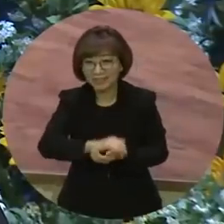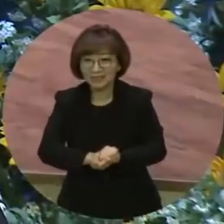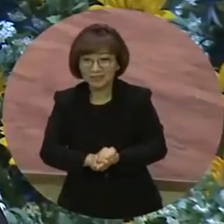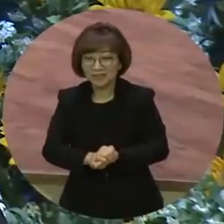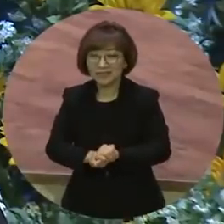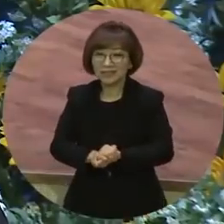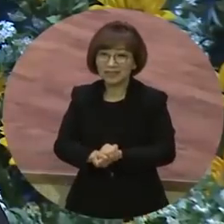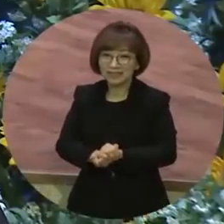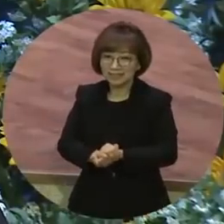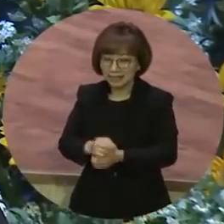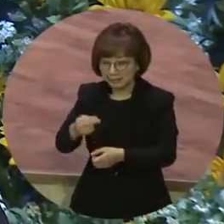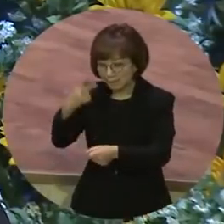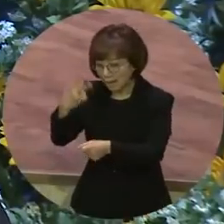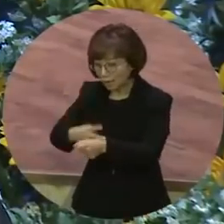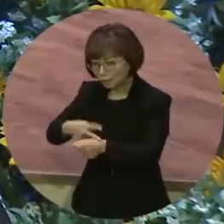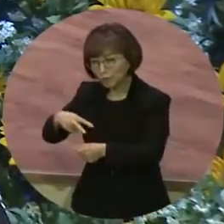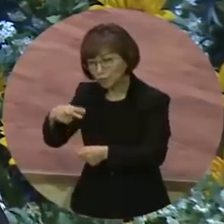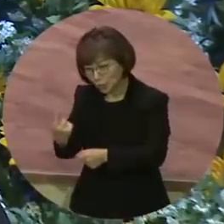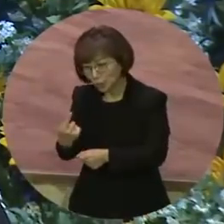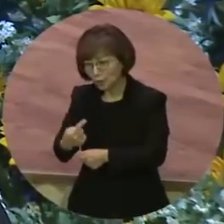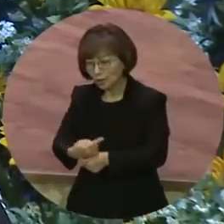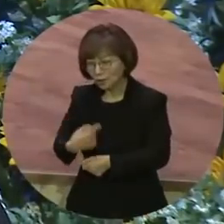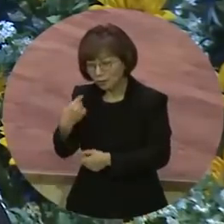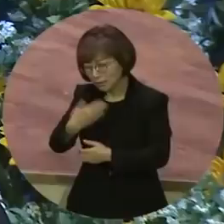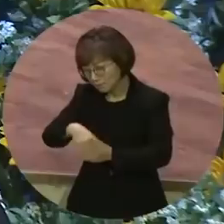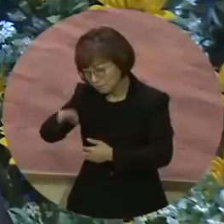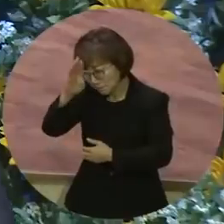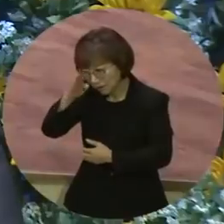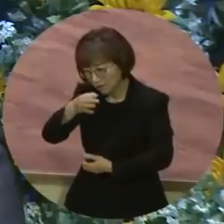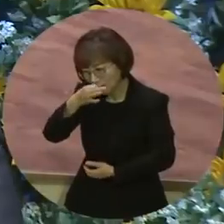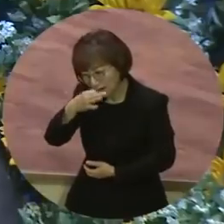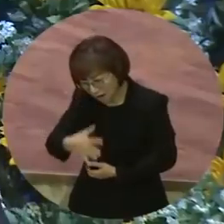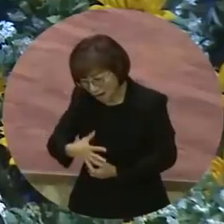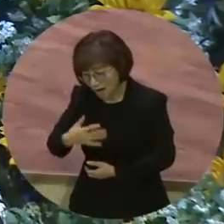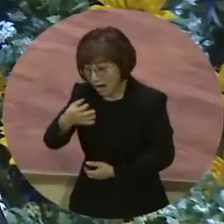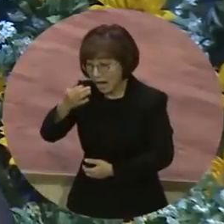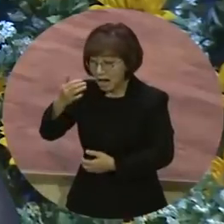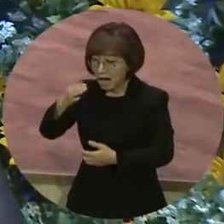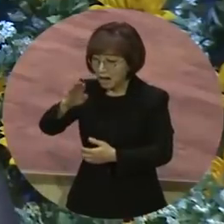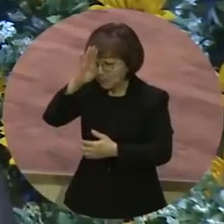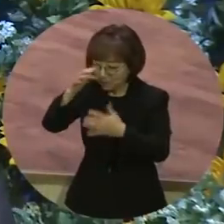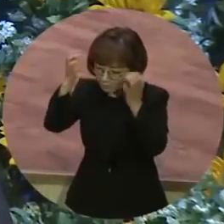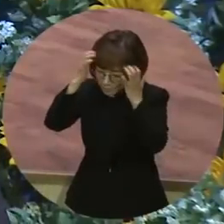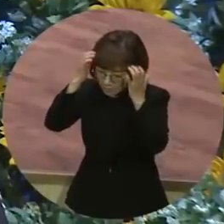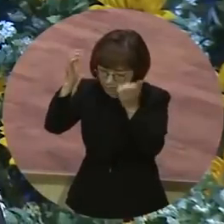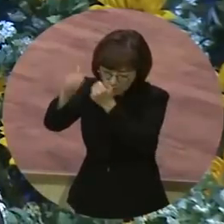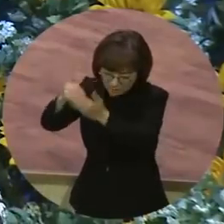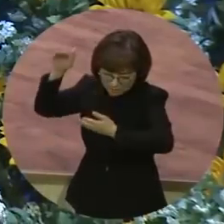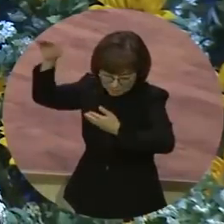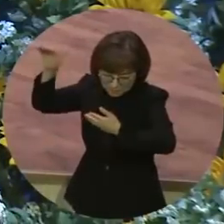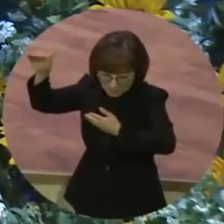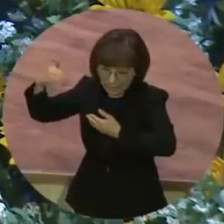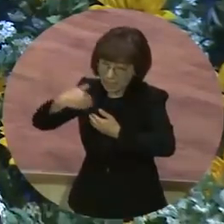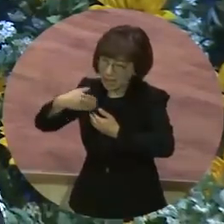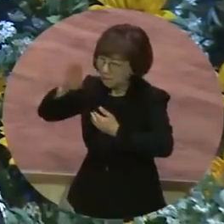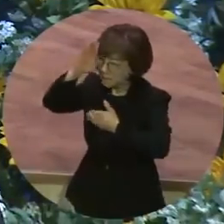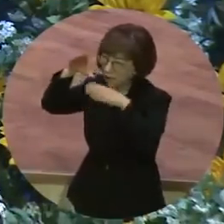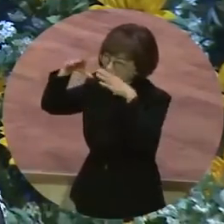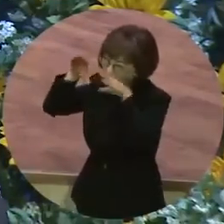그랬어요. 뭐 자기 몸에 사단의 가시 막 너무 고통스러워서 하나님께 기도해서 하나님 이거 좀